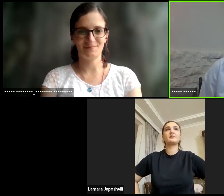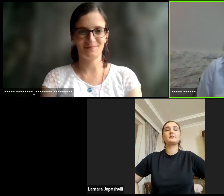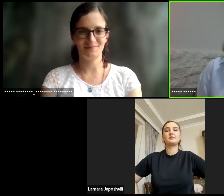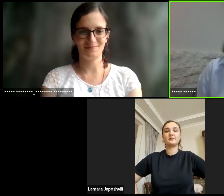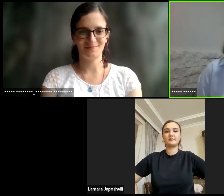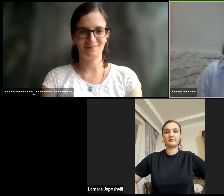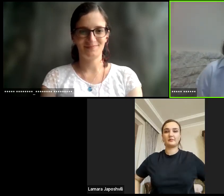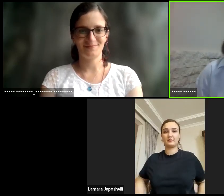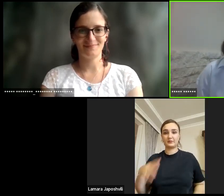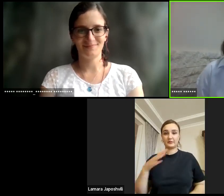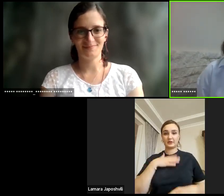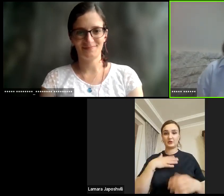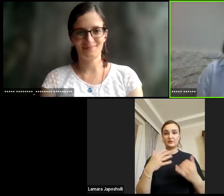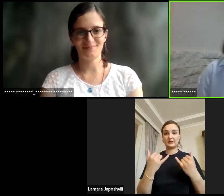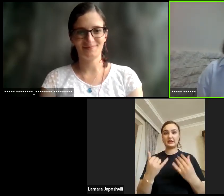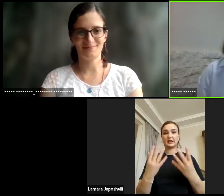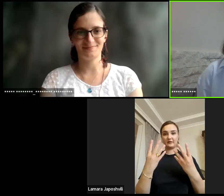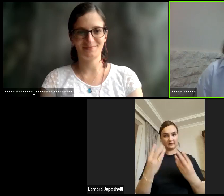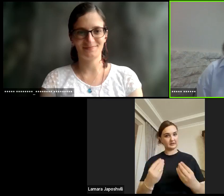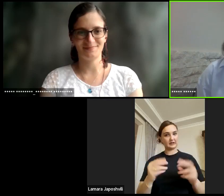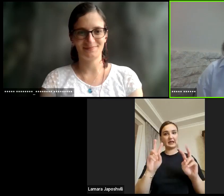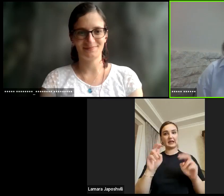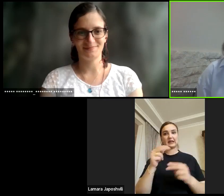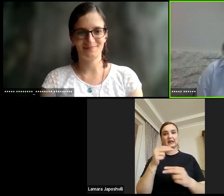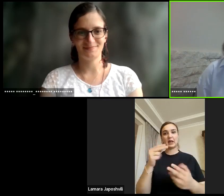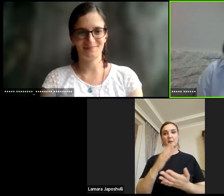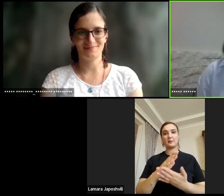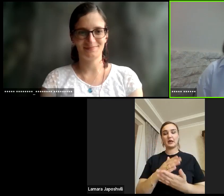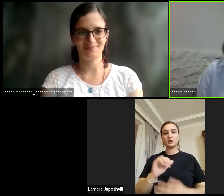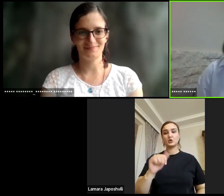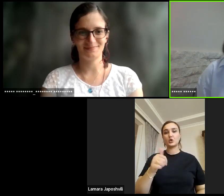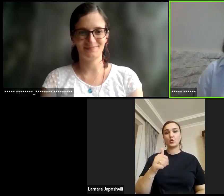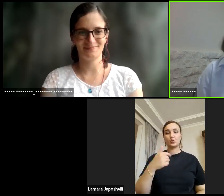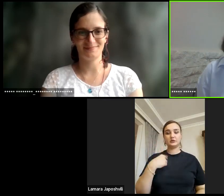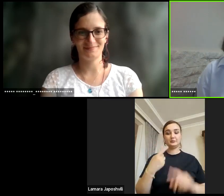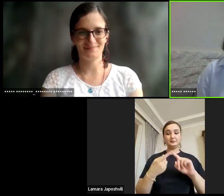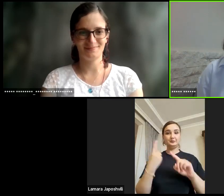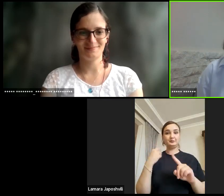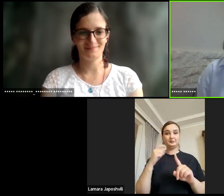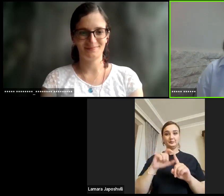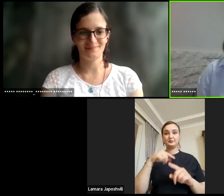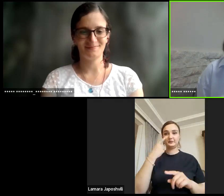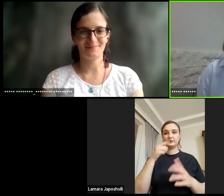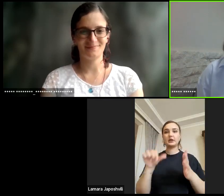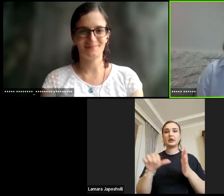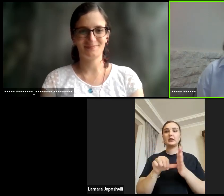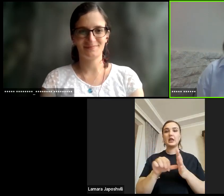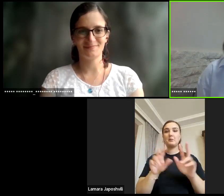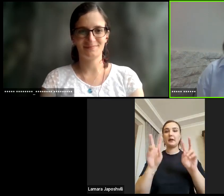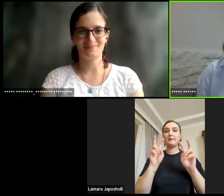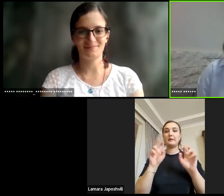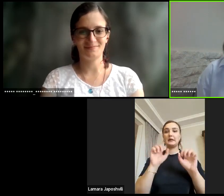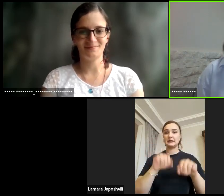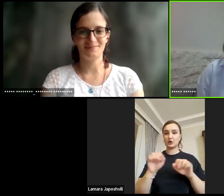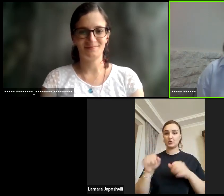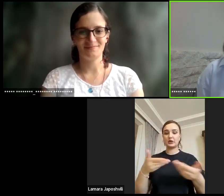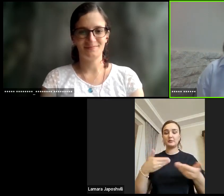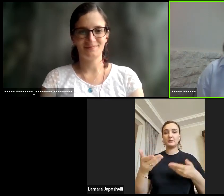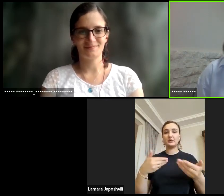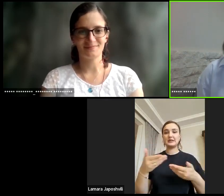ჩვენ დღევანდელი თემა არის, როგორც წეღავ თქვი, დამხმარე საშუალებები სიარულისთვის.